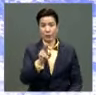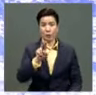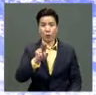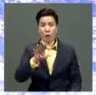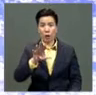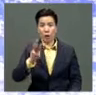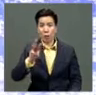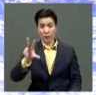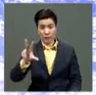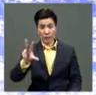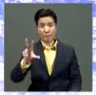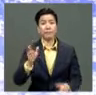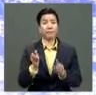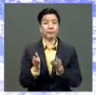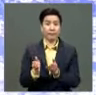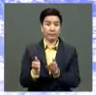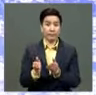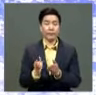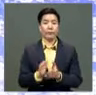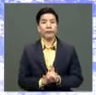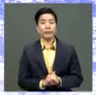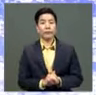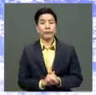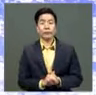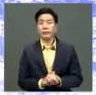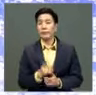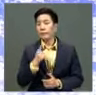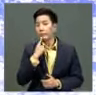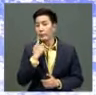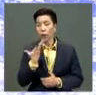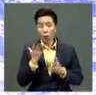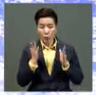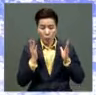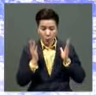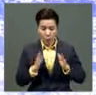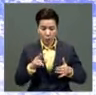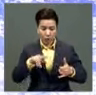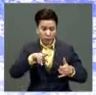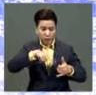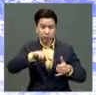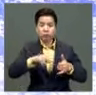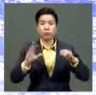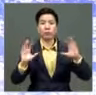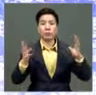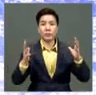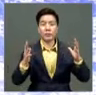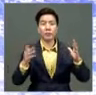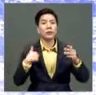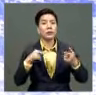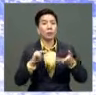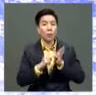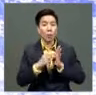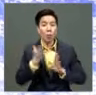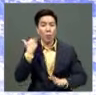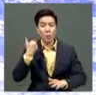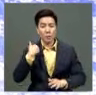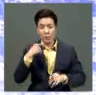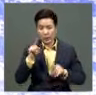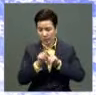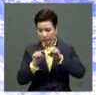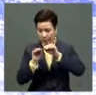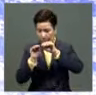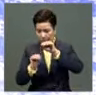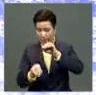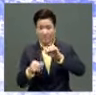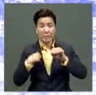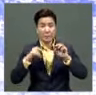7/2563 ที่ว่านี้นะครับไม่ได้กำหนดให้ต้องมีผู้ที่ต้องควบคุมนะครับเดิมนี่ของเขาจะมีอยู่